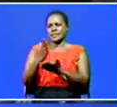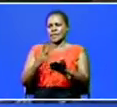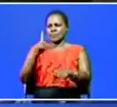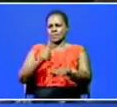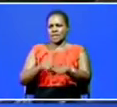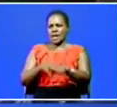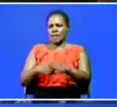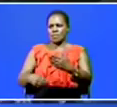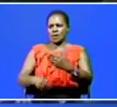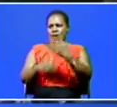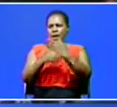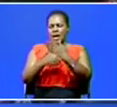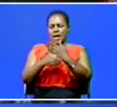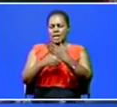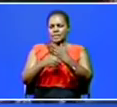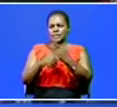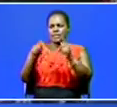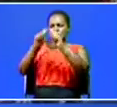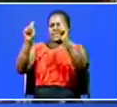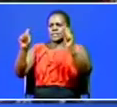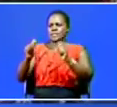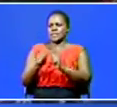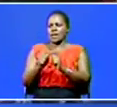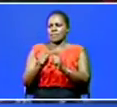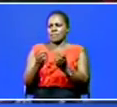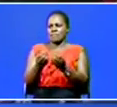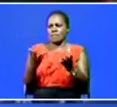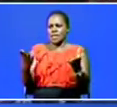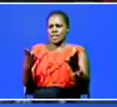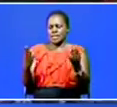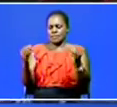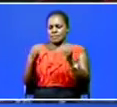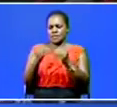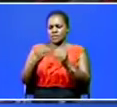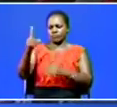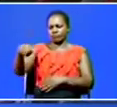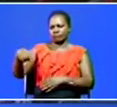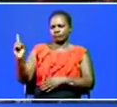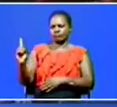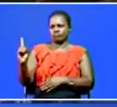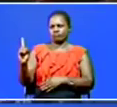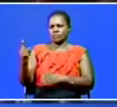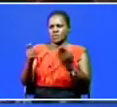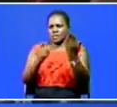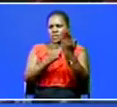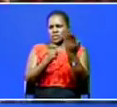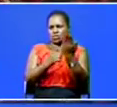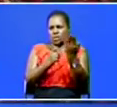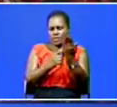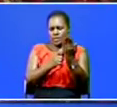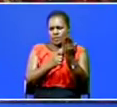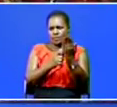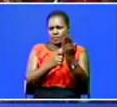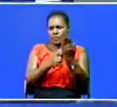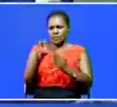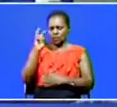huishia kuongeza lugha yao asili, jinsi ilivyowakoroga wengi kwenye kikao cha kuidhinisha toleo la Kiswahili la kanuni za bunge.